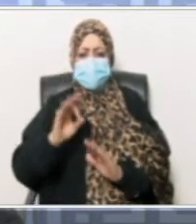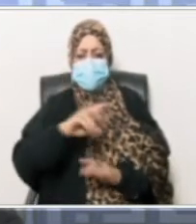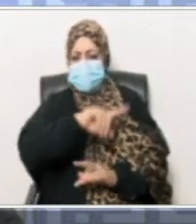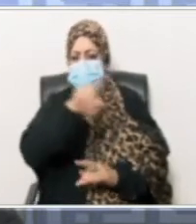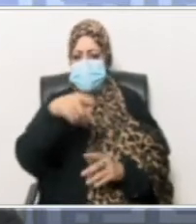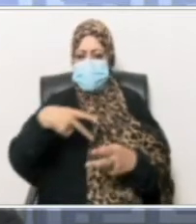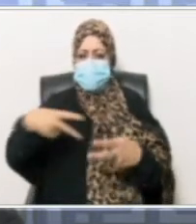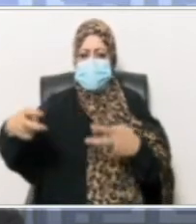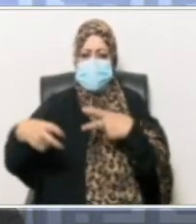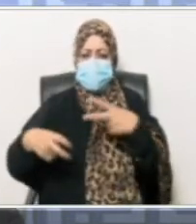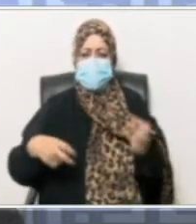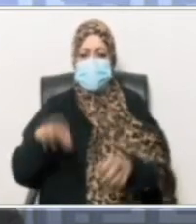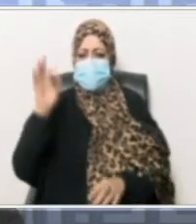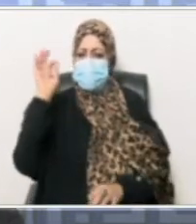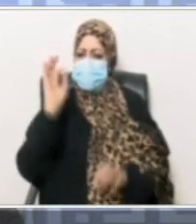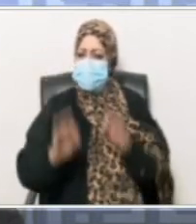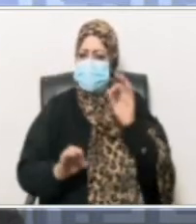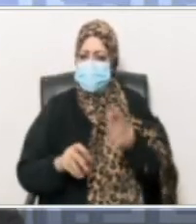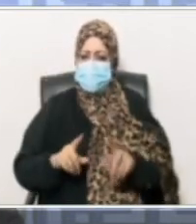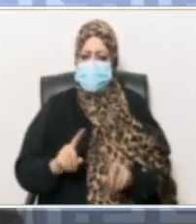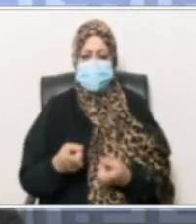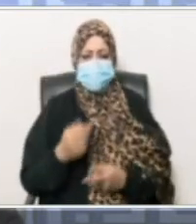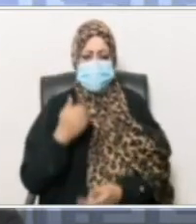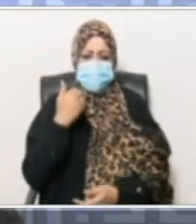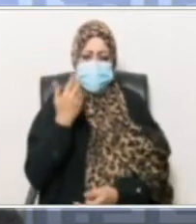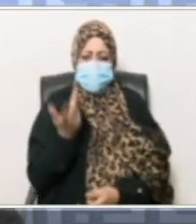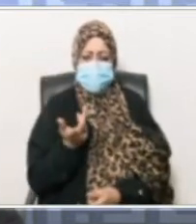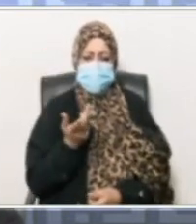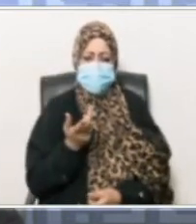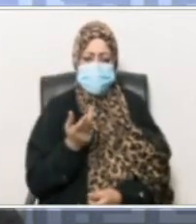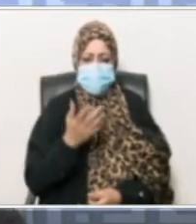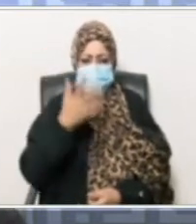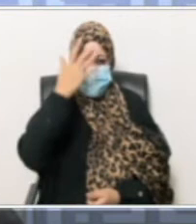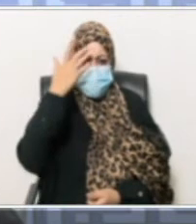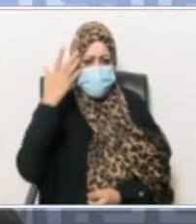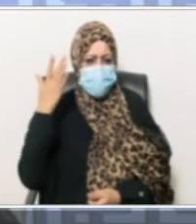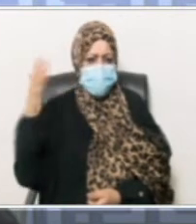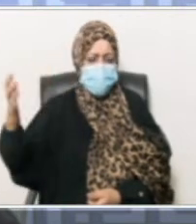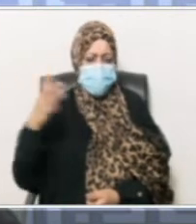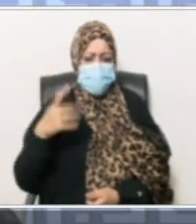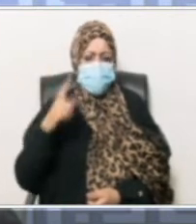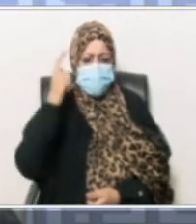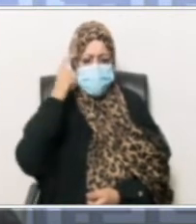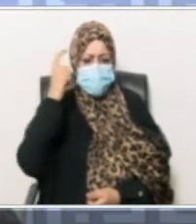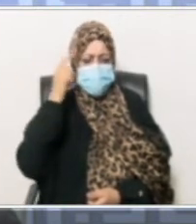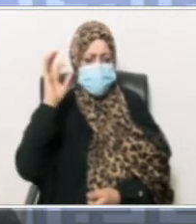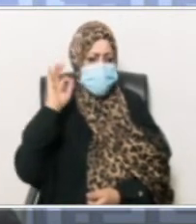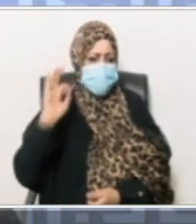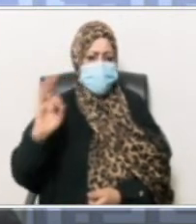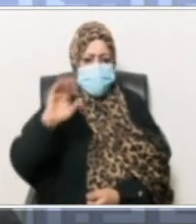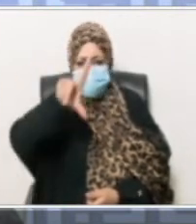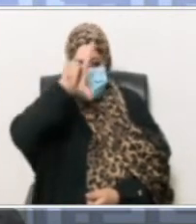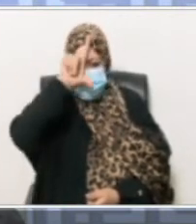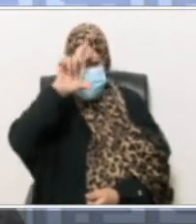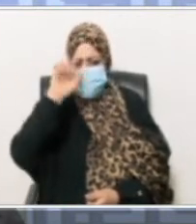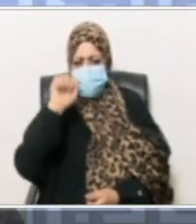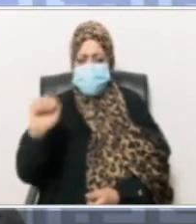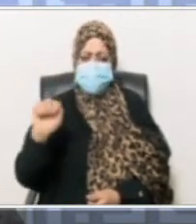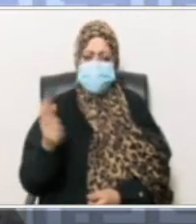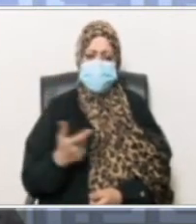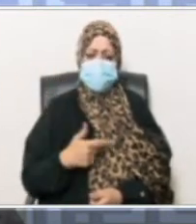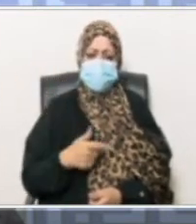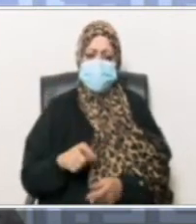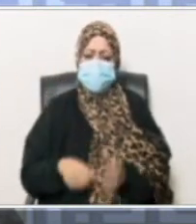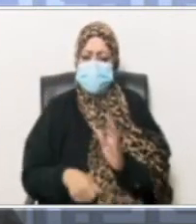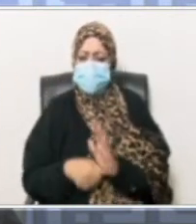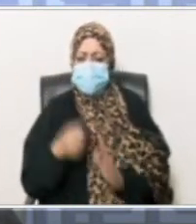فيها قصور، وعادة الناس هكذا دائما تلقاه يعني في بادي الأمر لا يتضح له الأمر، فإذا